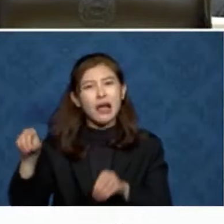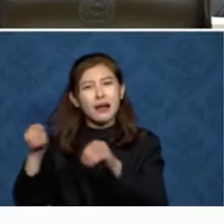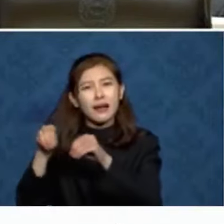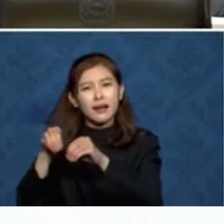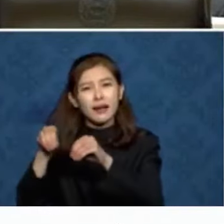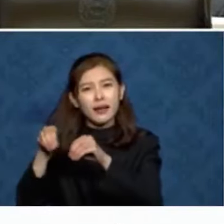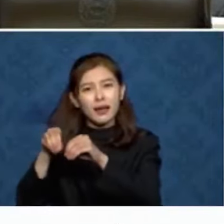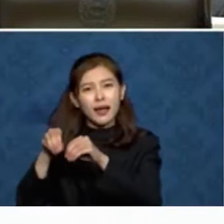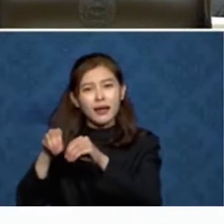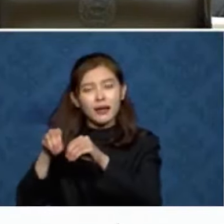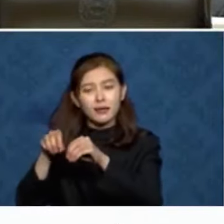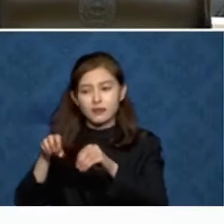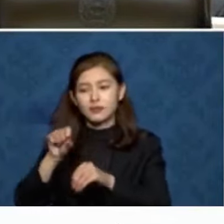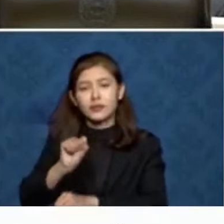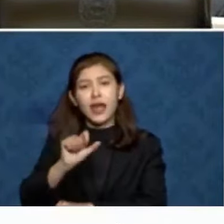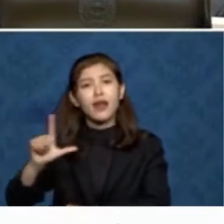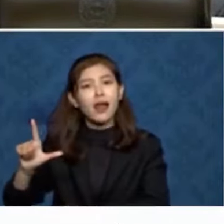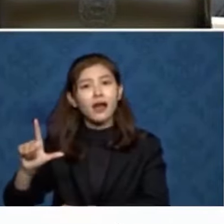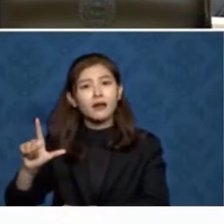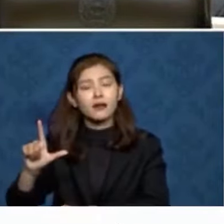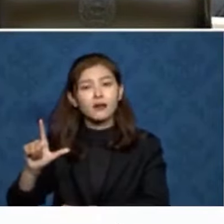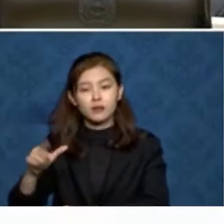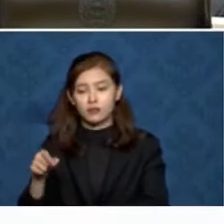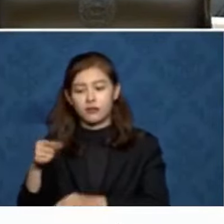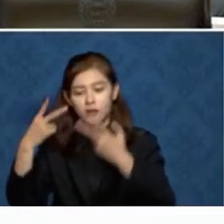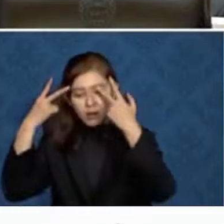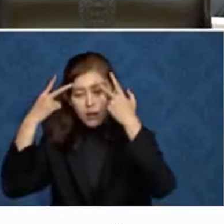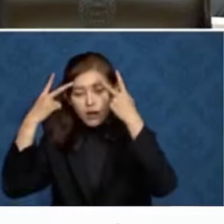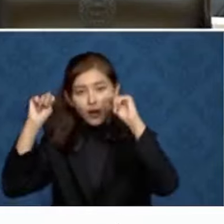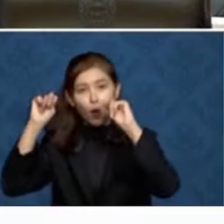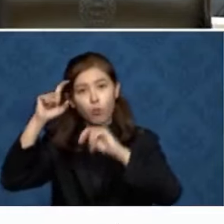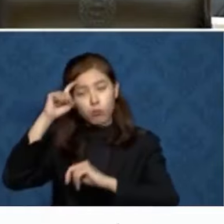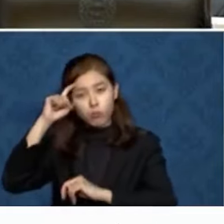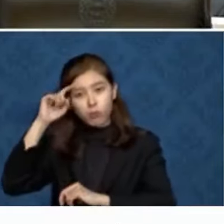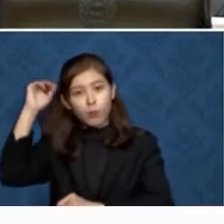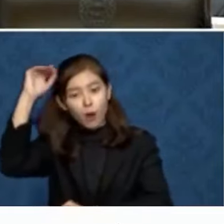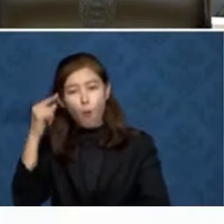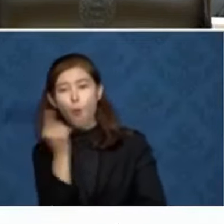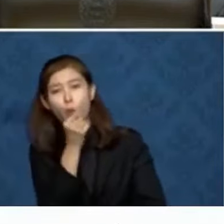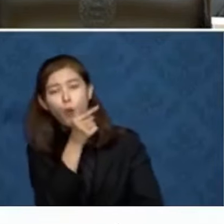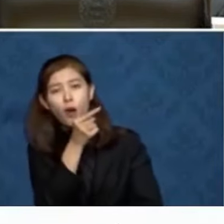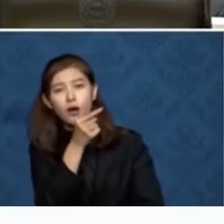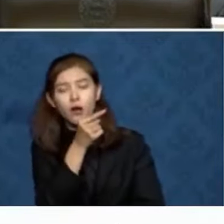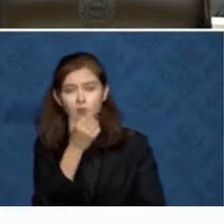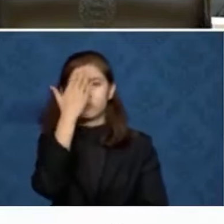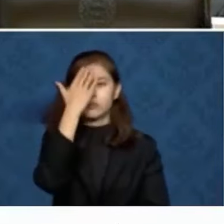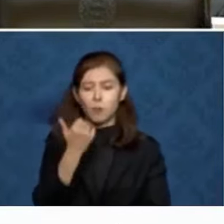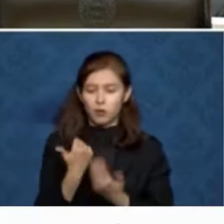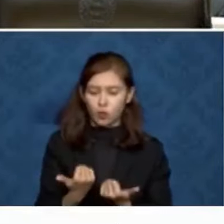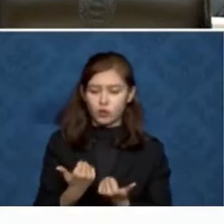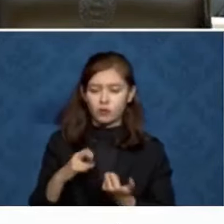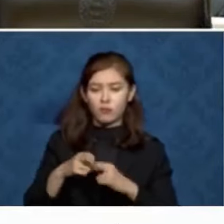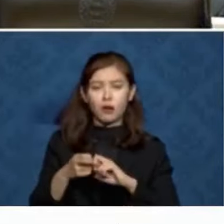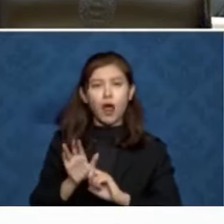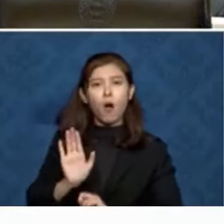อีเหนาทำหมดเลยครับเพราะฉะนั้นผมต้องพูดที่พูดเพื่อ